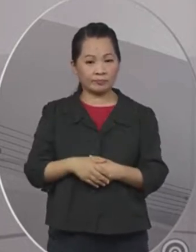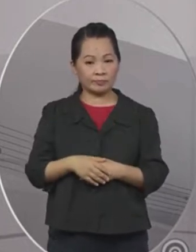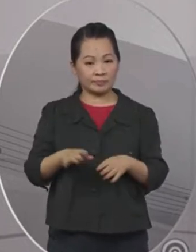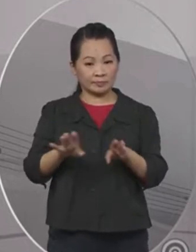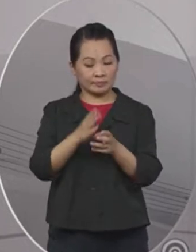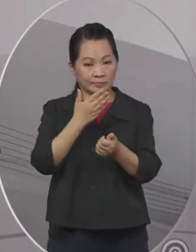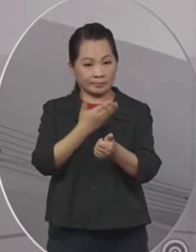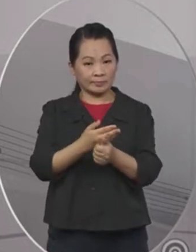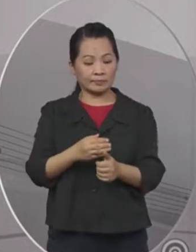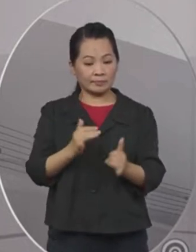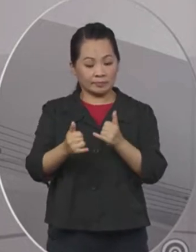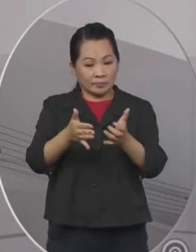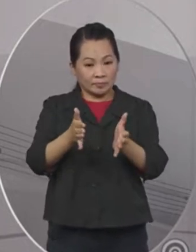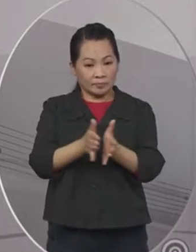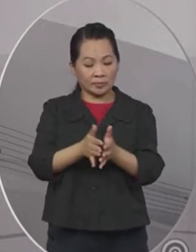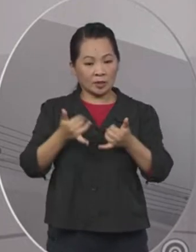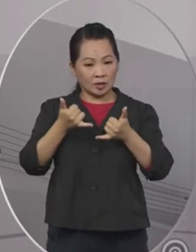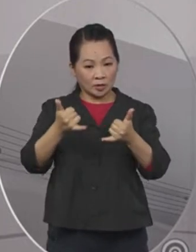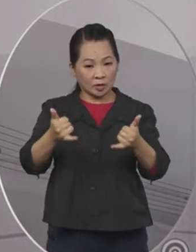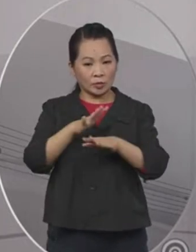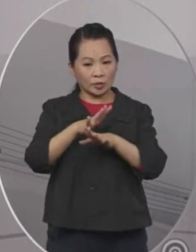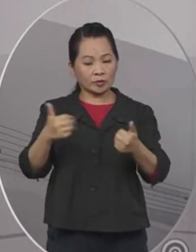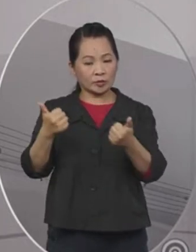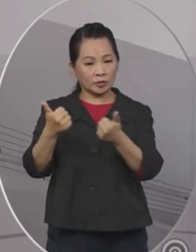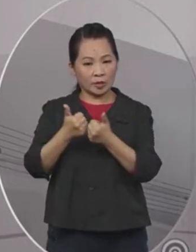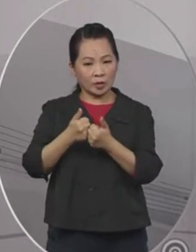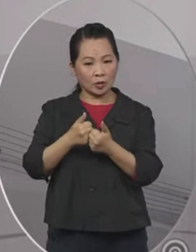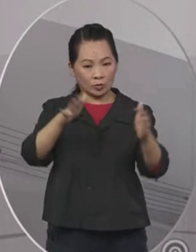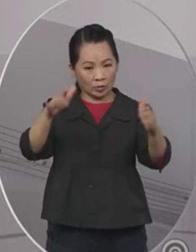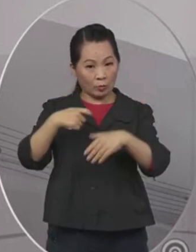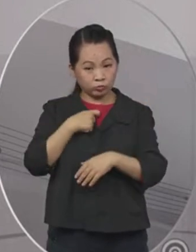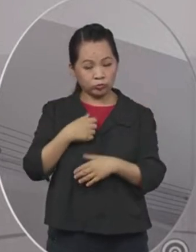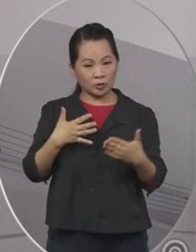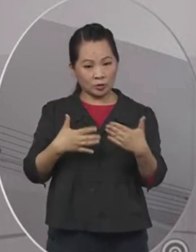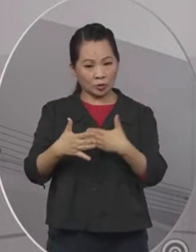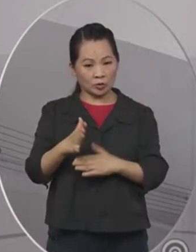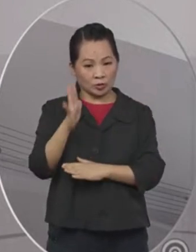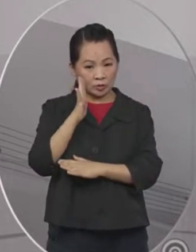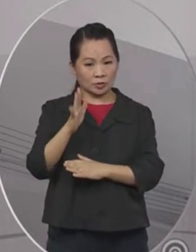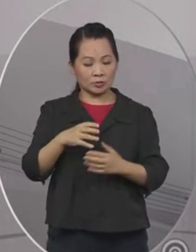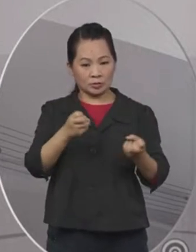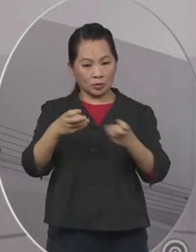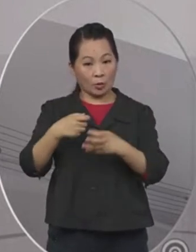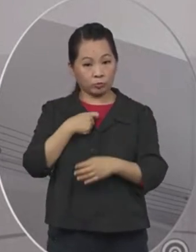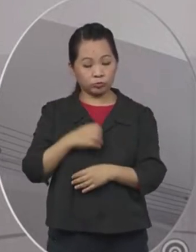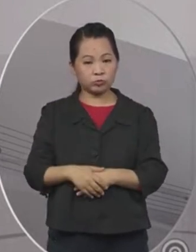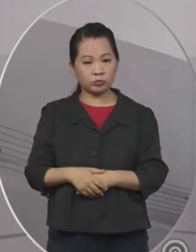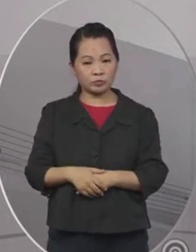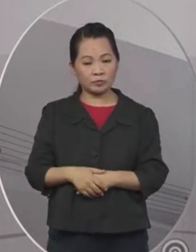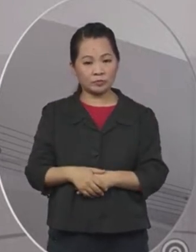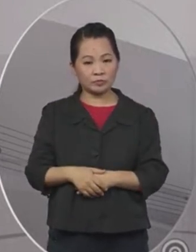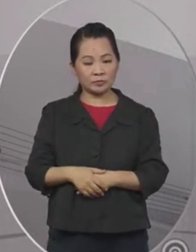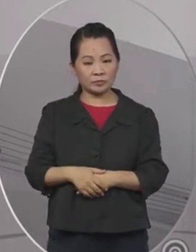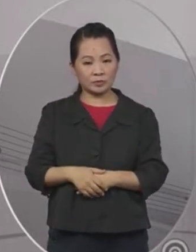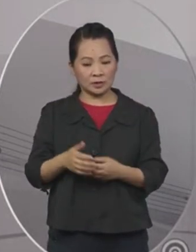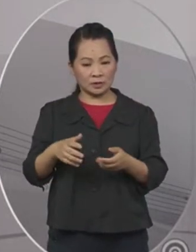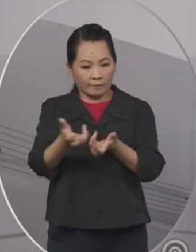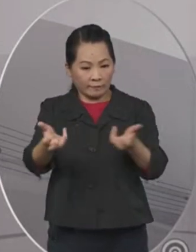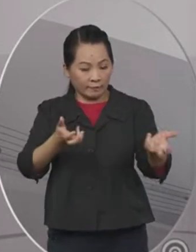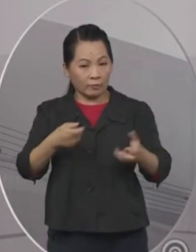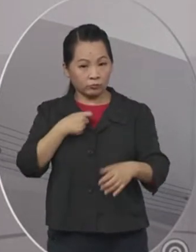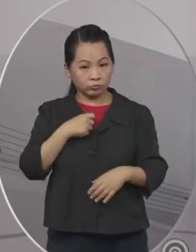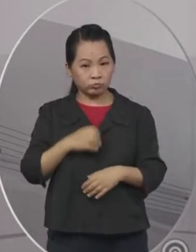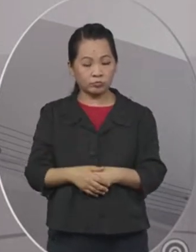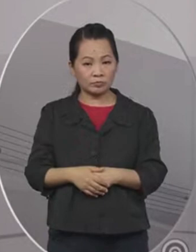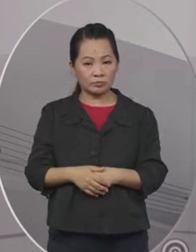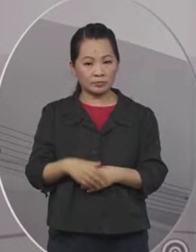放民团参与道路安全会议，参与交通的决策，落实车速分道，并且